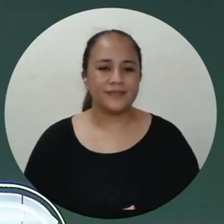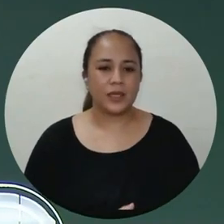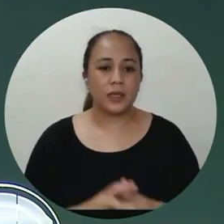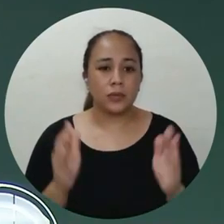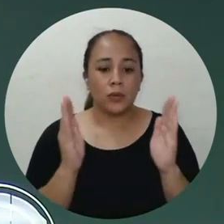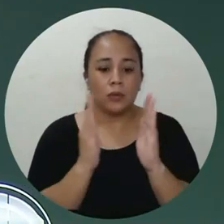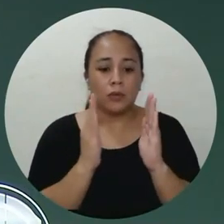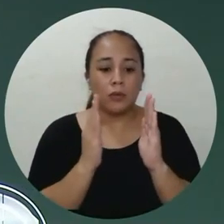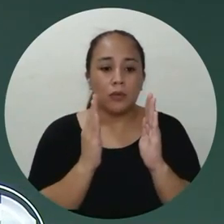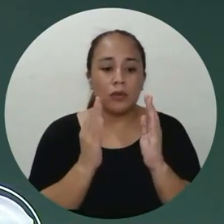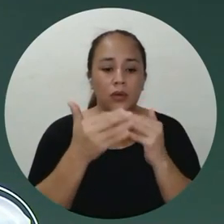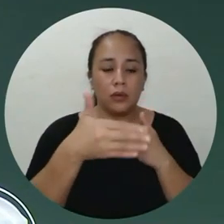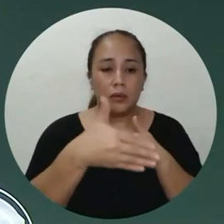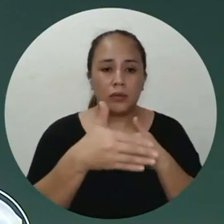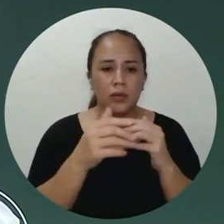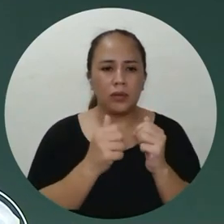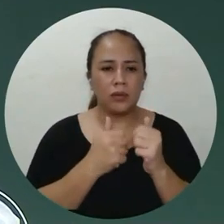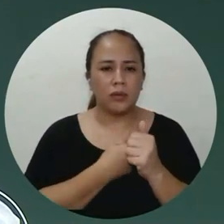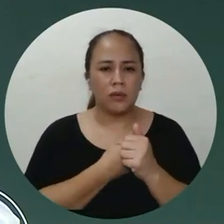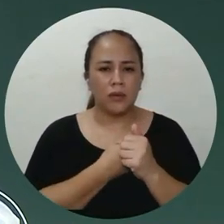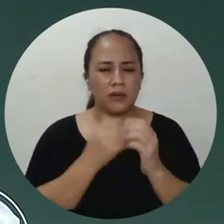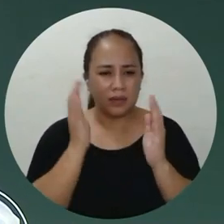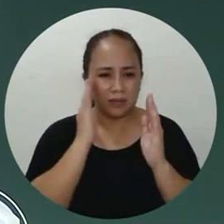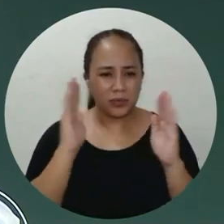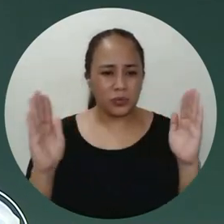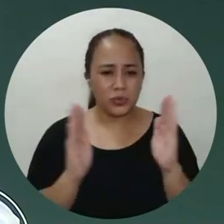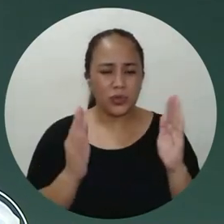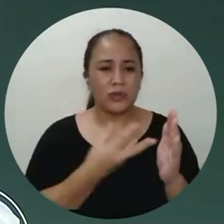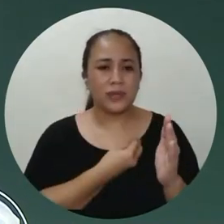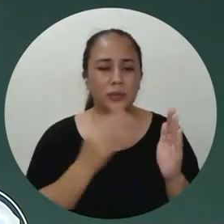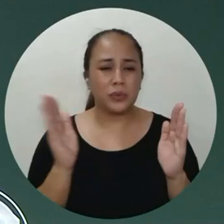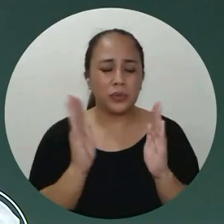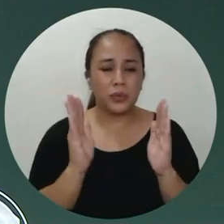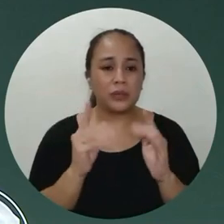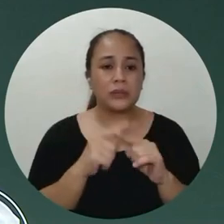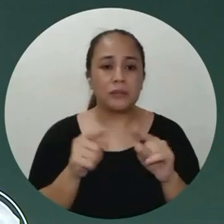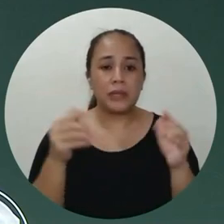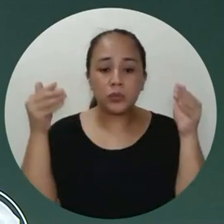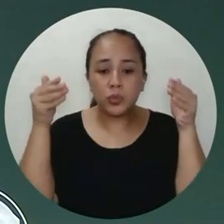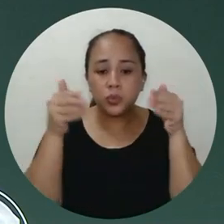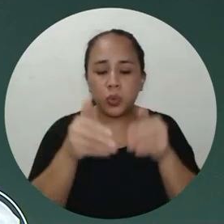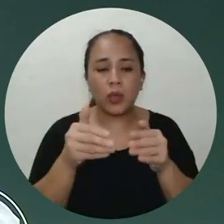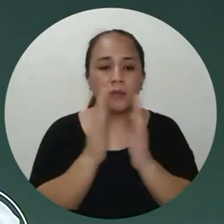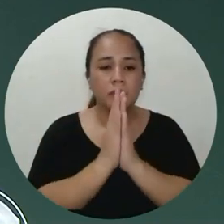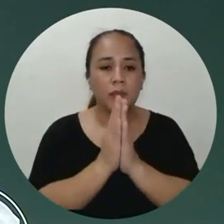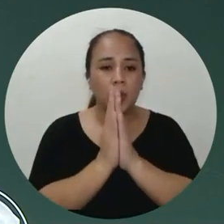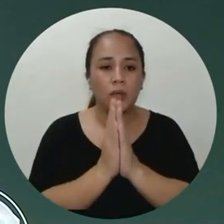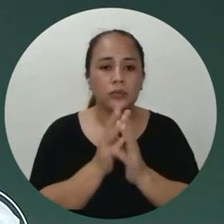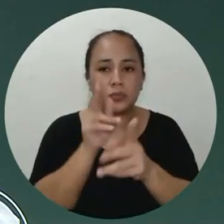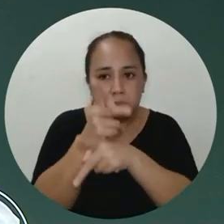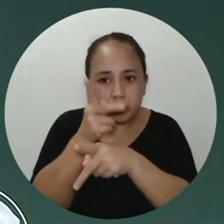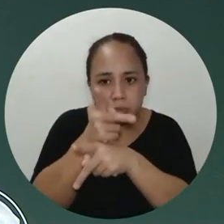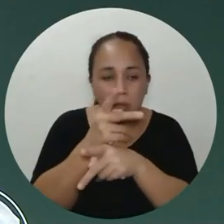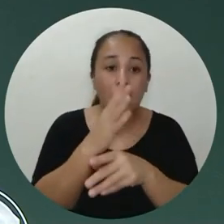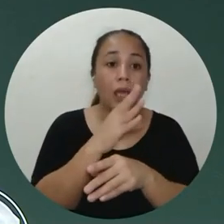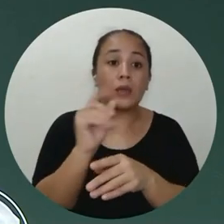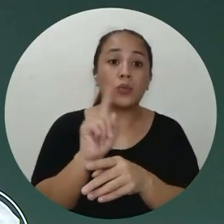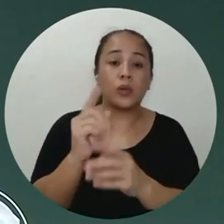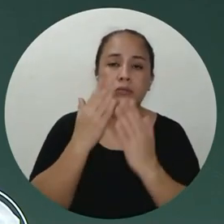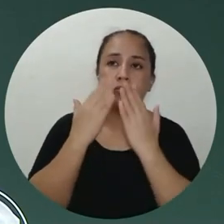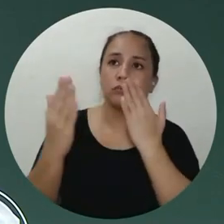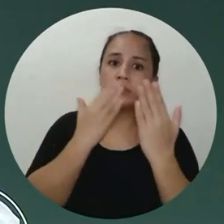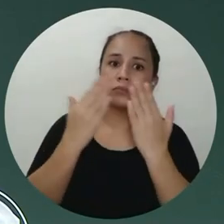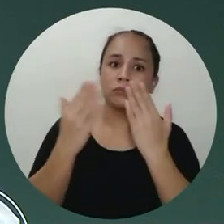계속하고 감사함으로 깨어 있으라 그랬어요. It said to devote yourselves to prayer, being watchful and thankful. 감사함으로